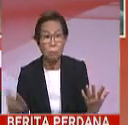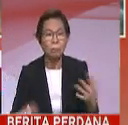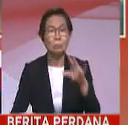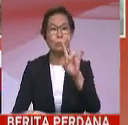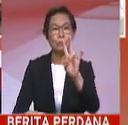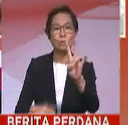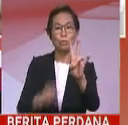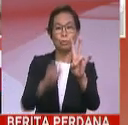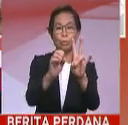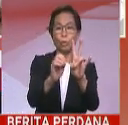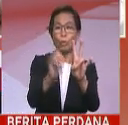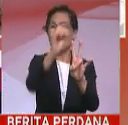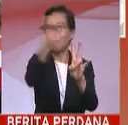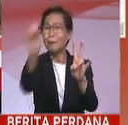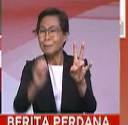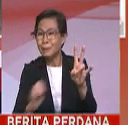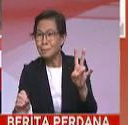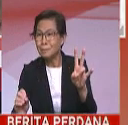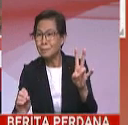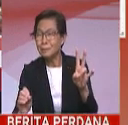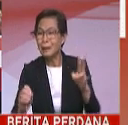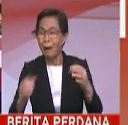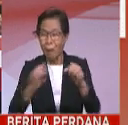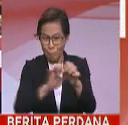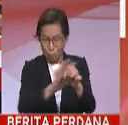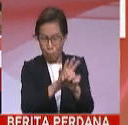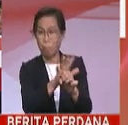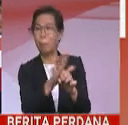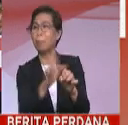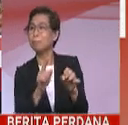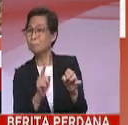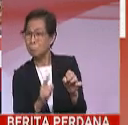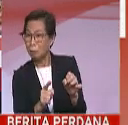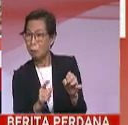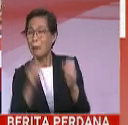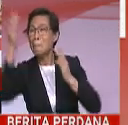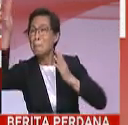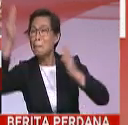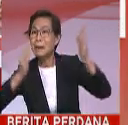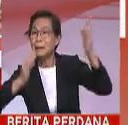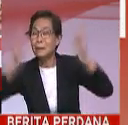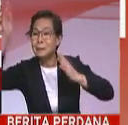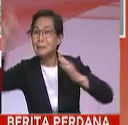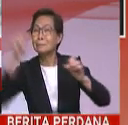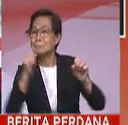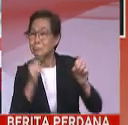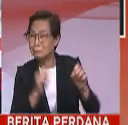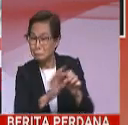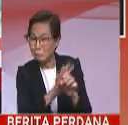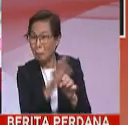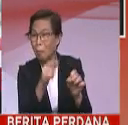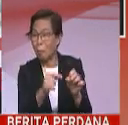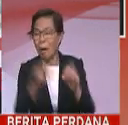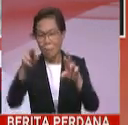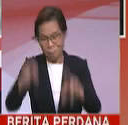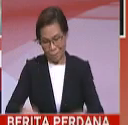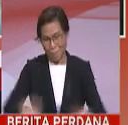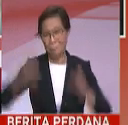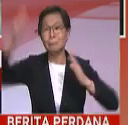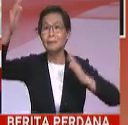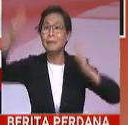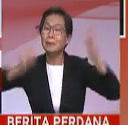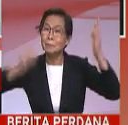sebanyak 70% kes positif COVID-19 di Malaysia adalah melibatkan warga